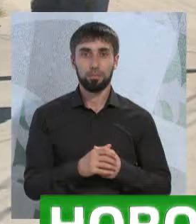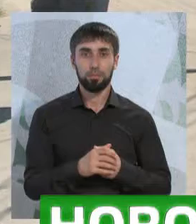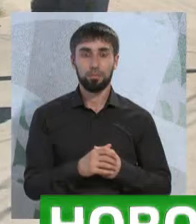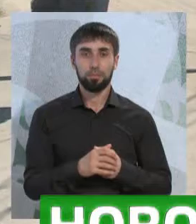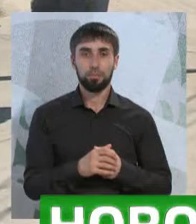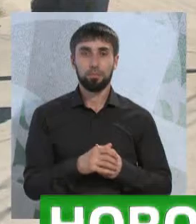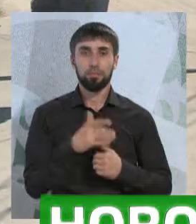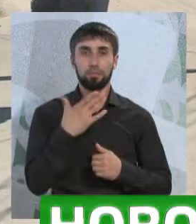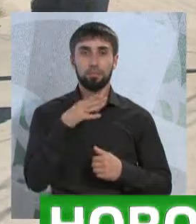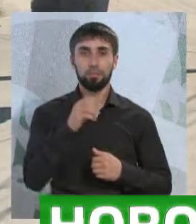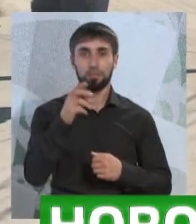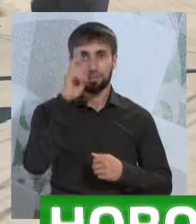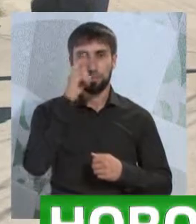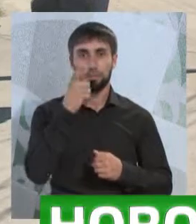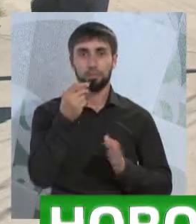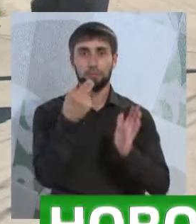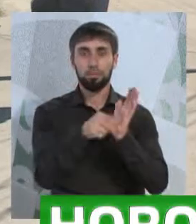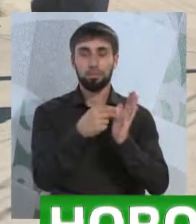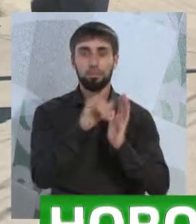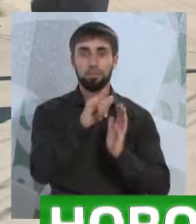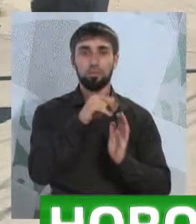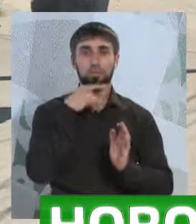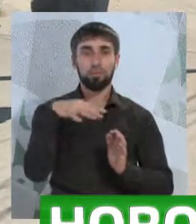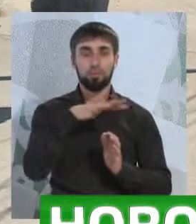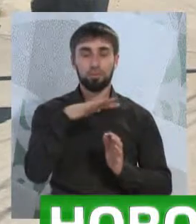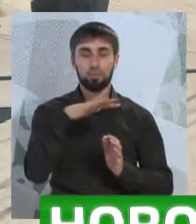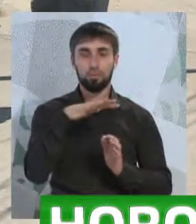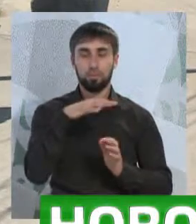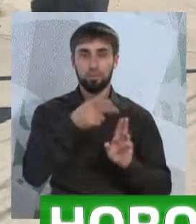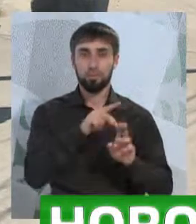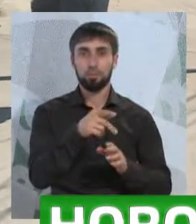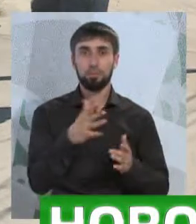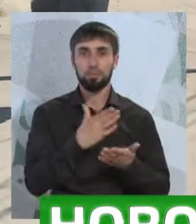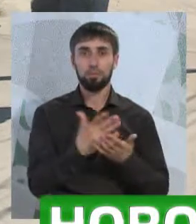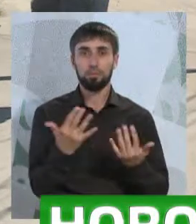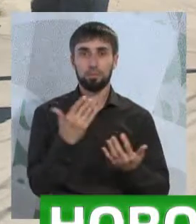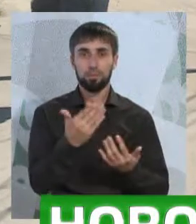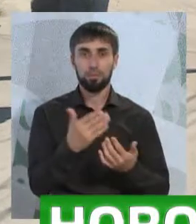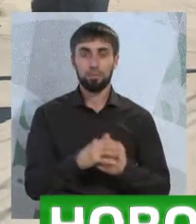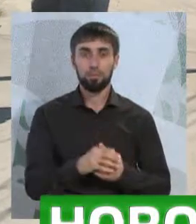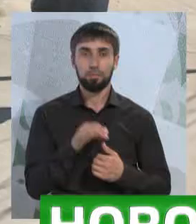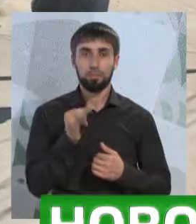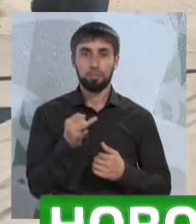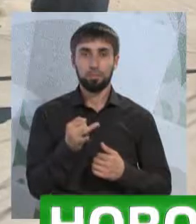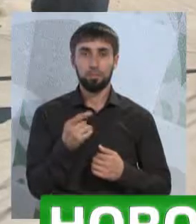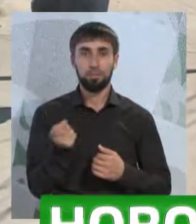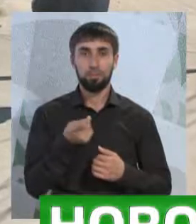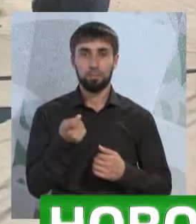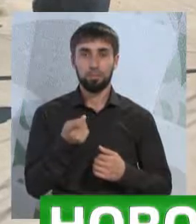те страны, которые покупают у России зерно, выдвигают особые требования, свои требования. И